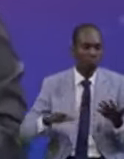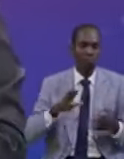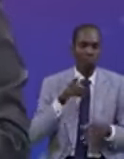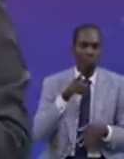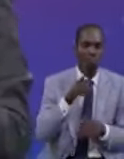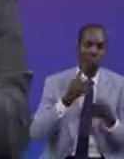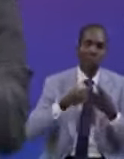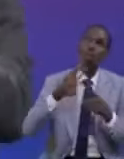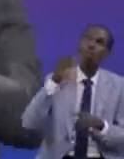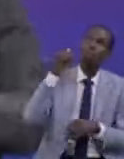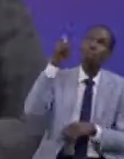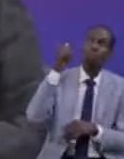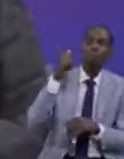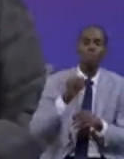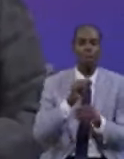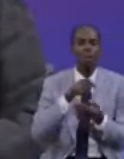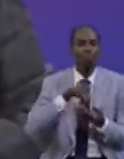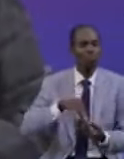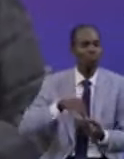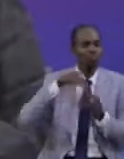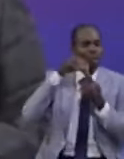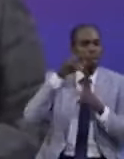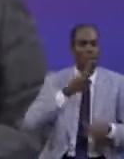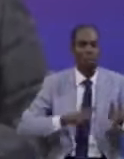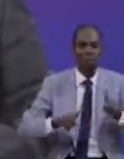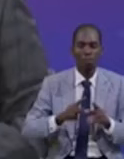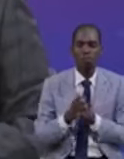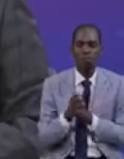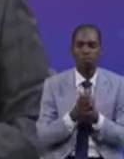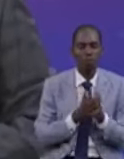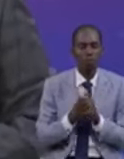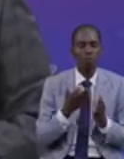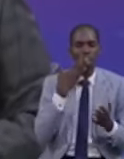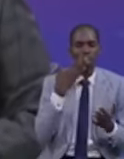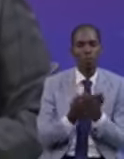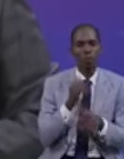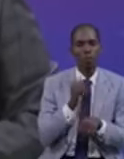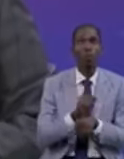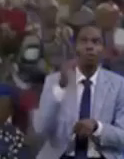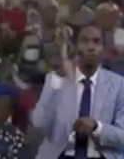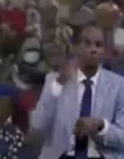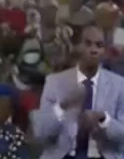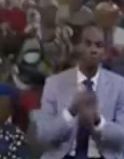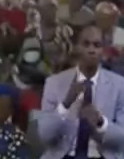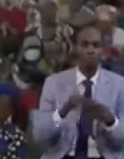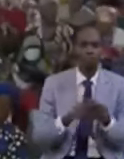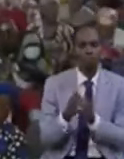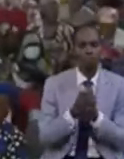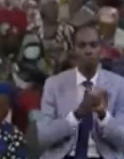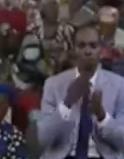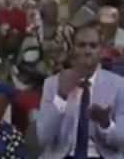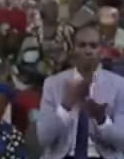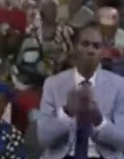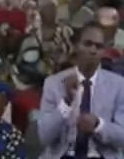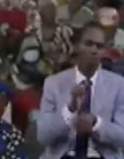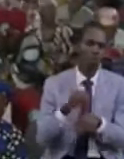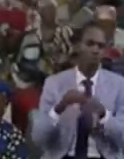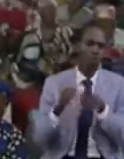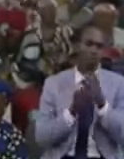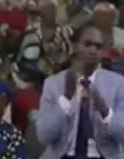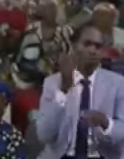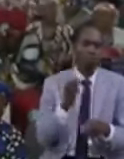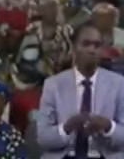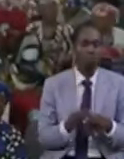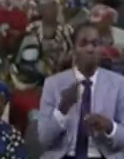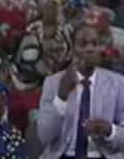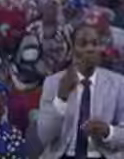êre un peu plus purifié par lui zéé pour les bonnes uvres va te rendre zéé pour les bonnes œuvres vous savez avant de venir